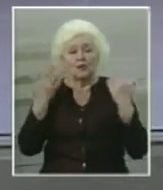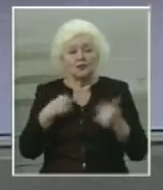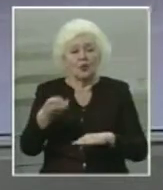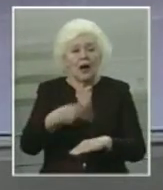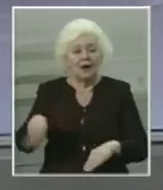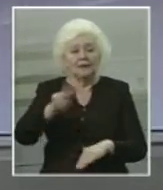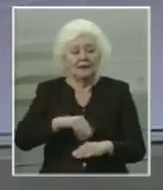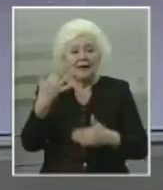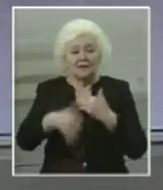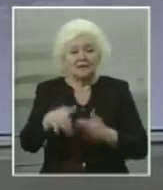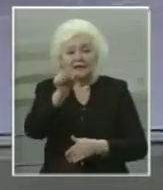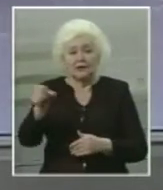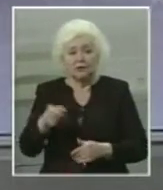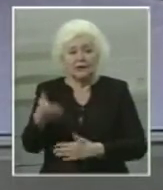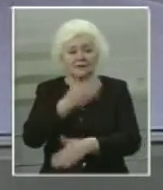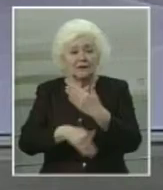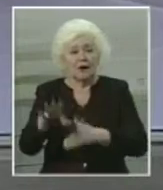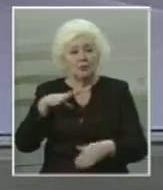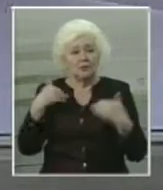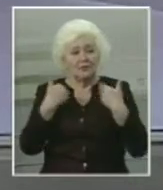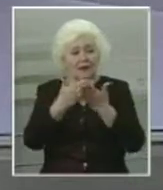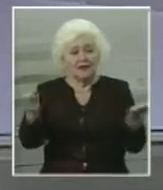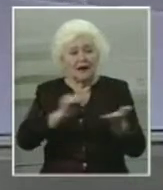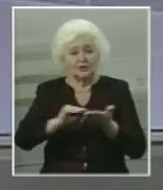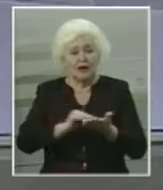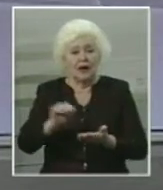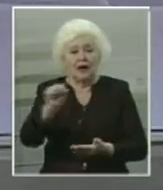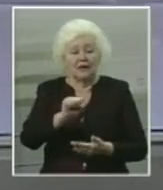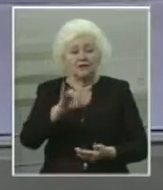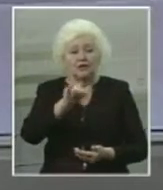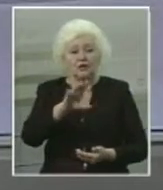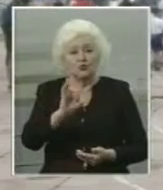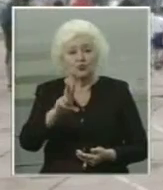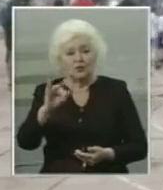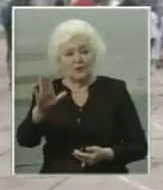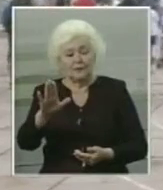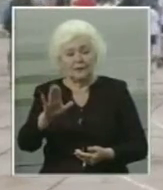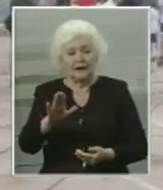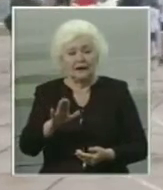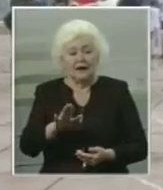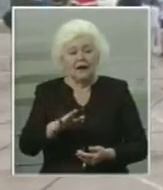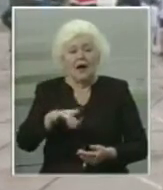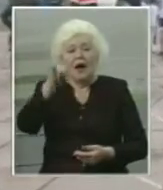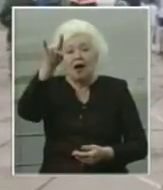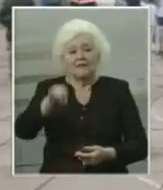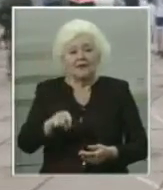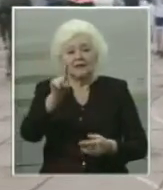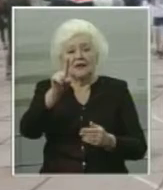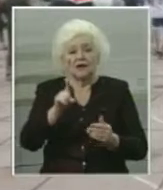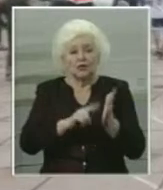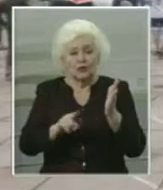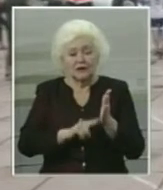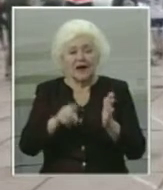атлетики серед людей з інвалідністю побував наш кореспондент Андрій Усов. Біг на 60, 100,